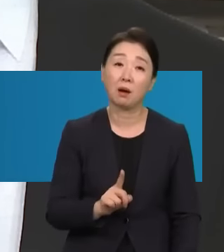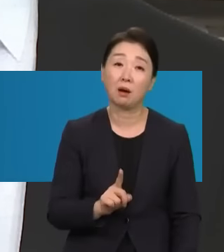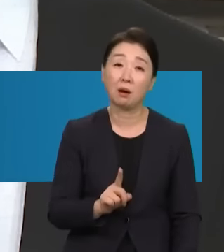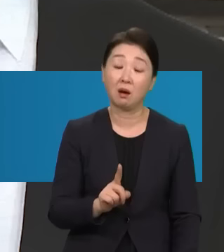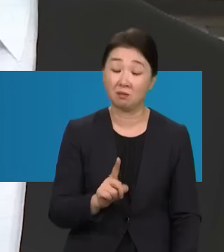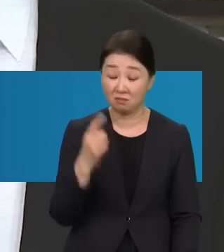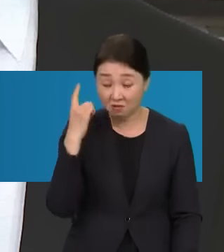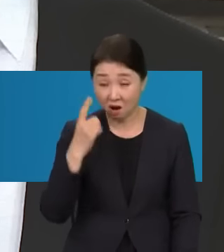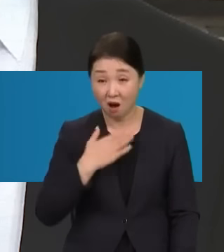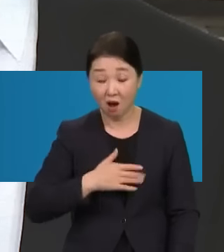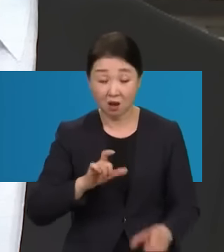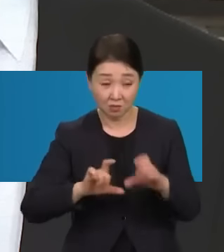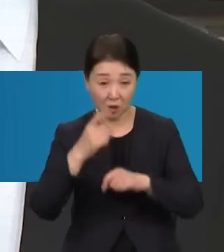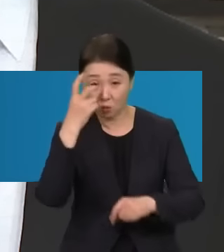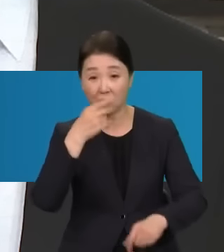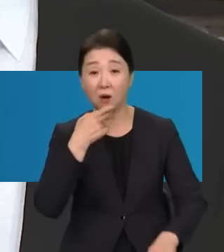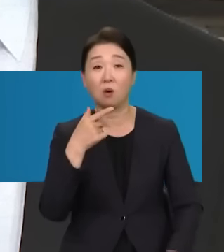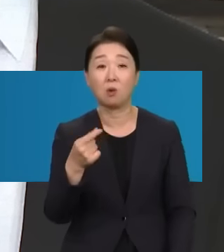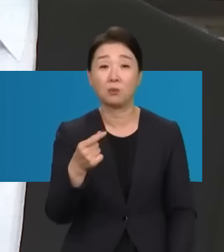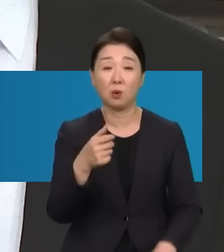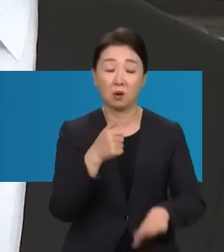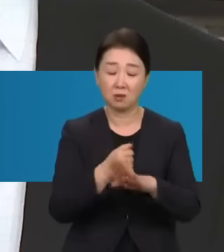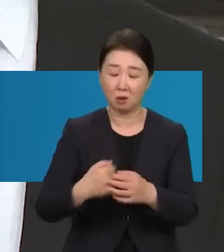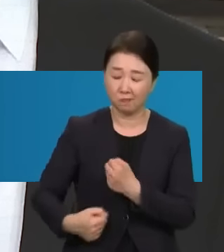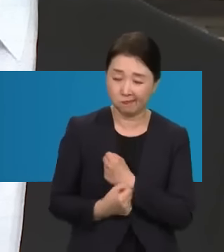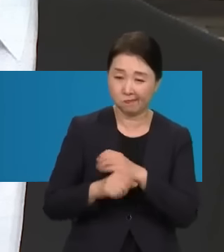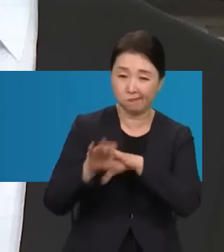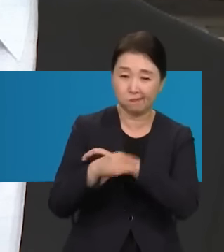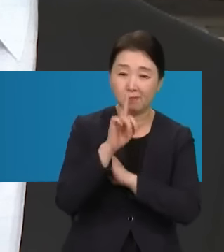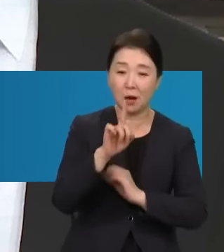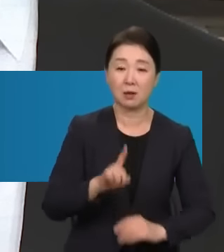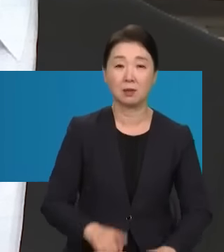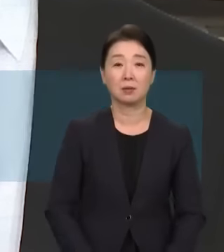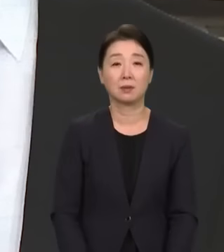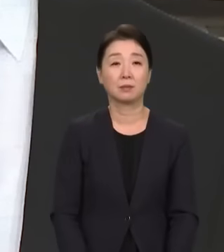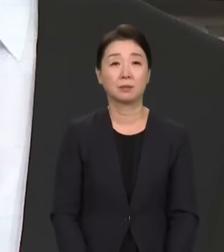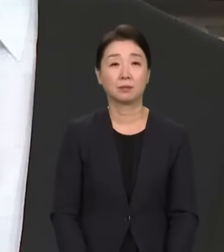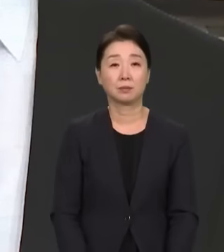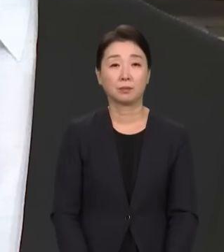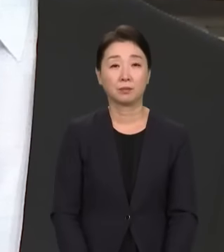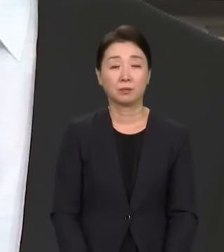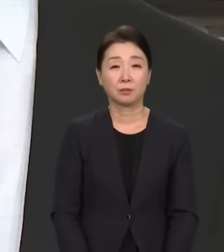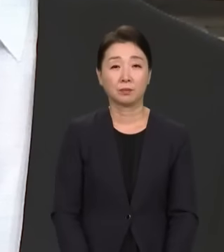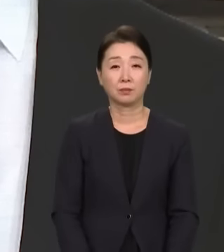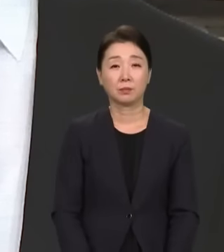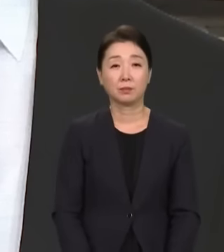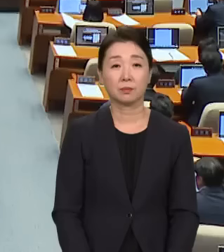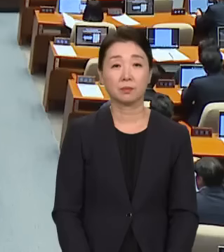진술만 듣고 더 이상 조사하지 않아 부실 감사란 지적을 받고 있습니다. 이승환 기자입니다.